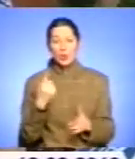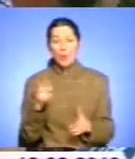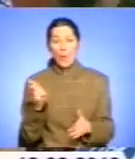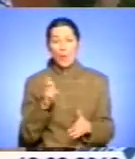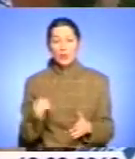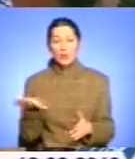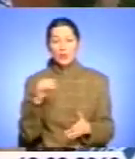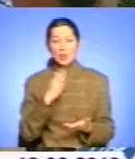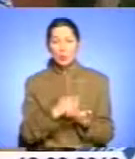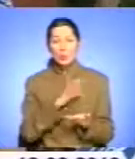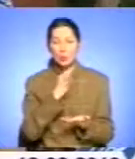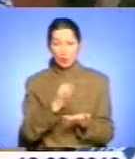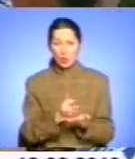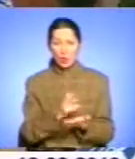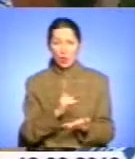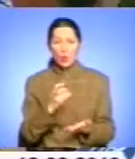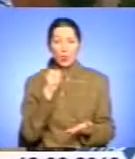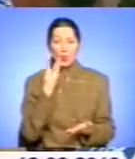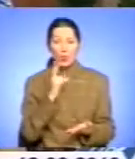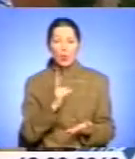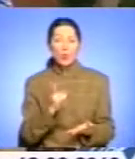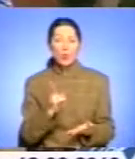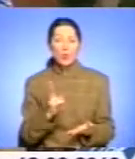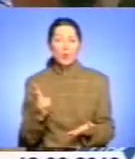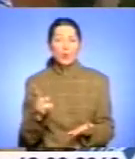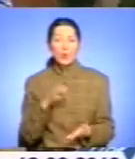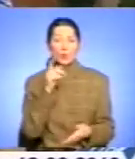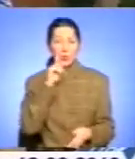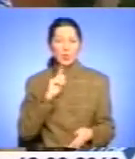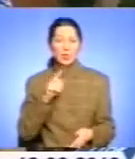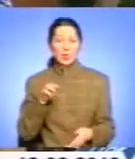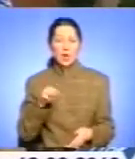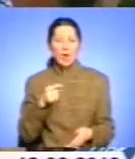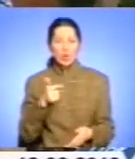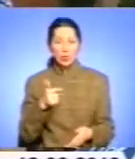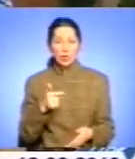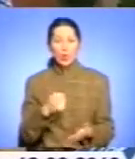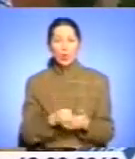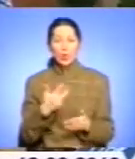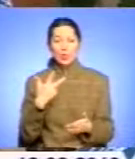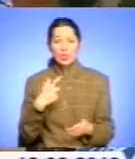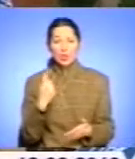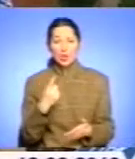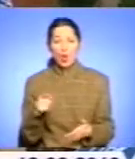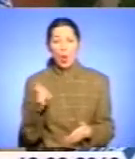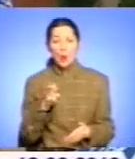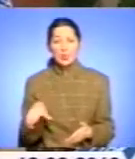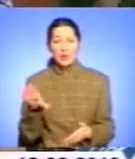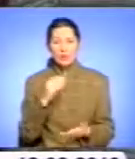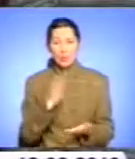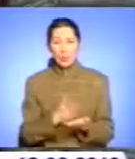мають прозвітувати. Якщо кому зручніше грудень, будь ласка, грудень, кому травень, будь ласка, вибирай собі травень, але до 31 березня мали би всі